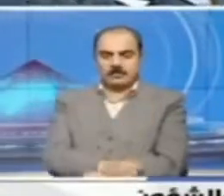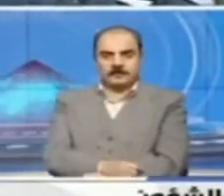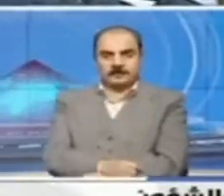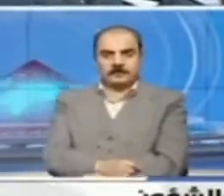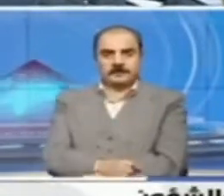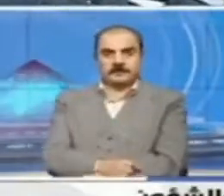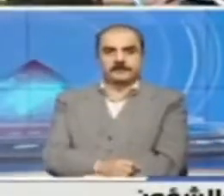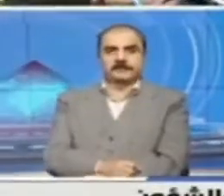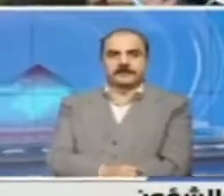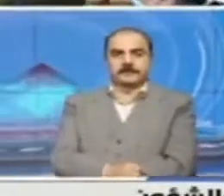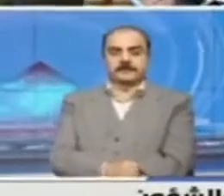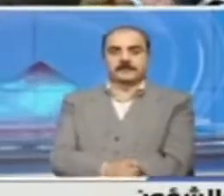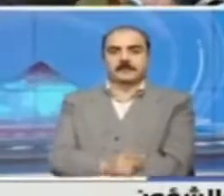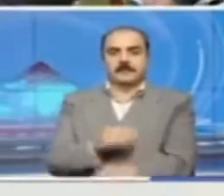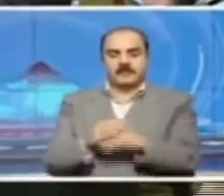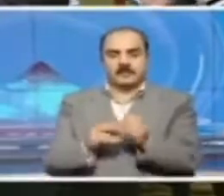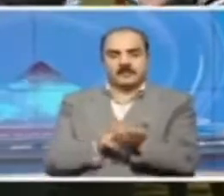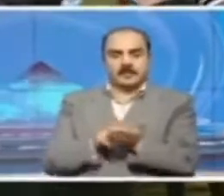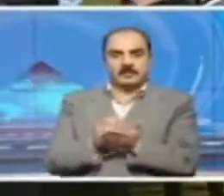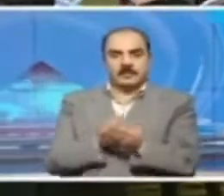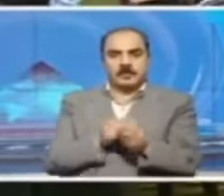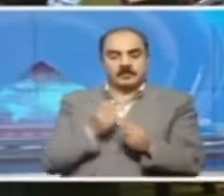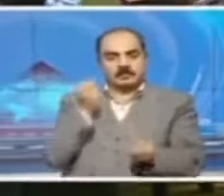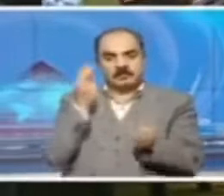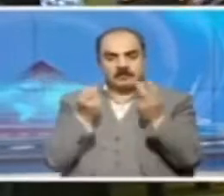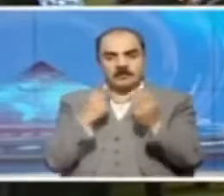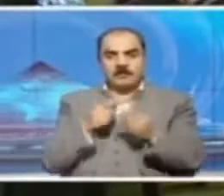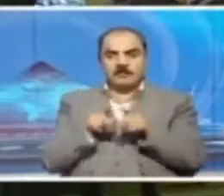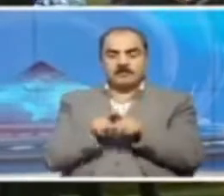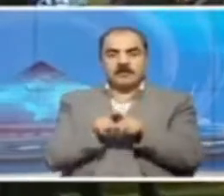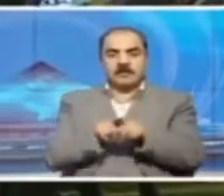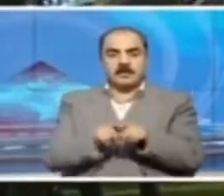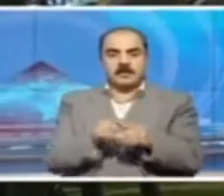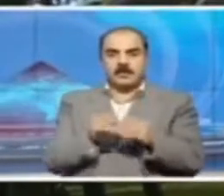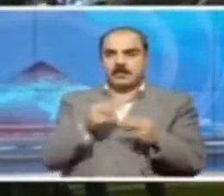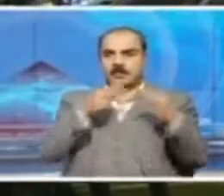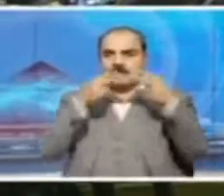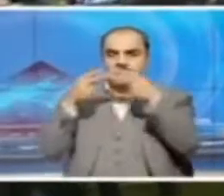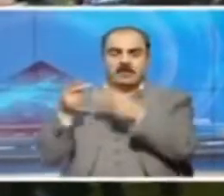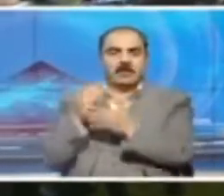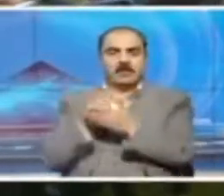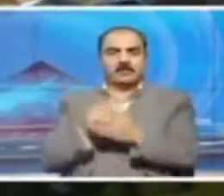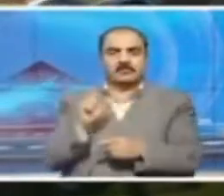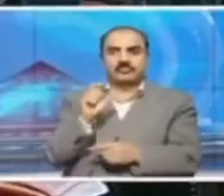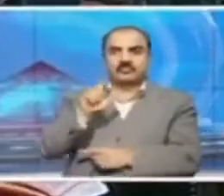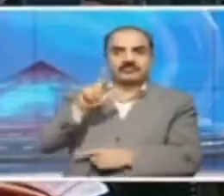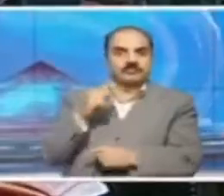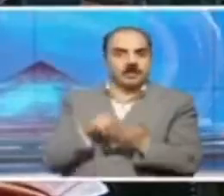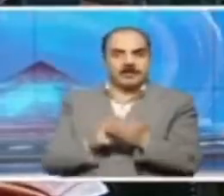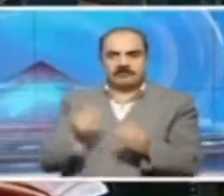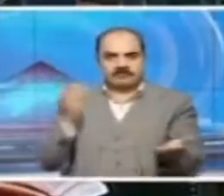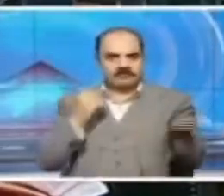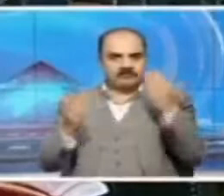للتشديد عليهم. آليات وآراء متعددة تتوافق مع رؤية المجلس الأعلى للشؤون الإسلامية